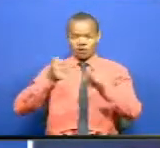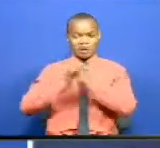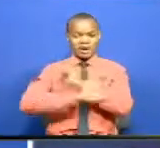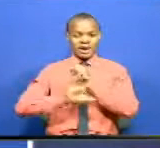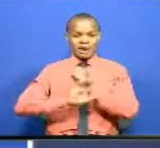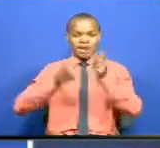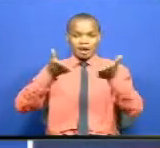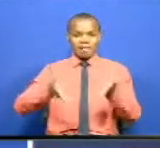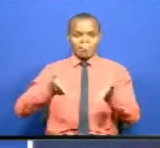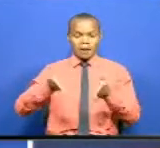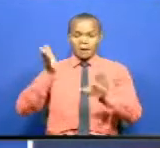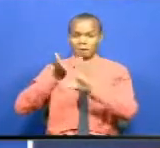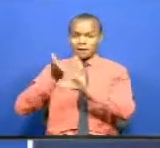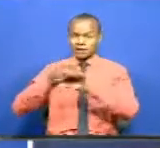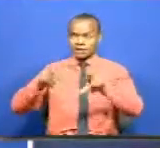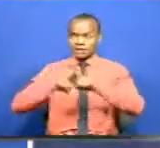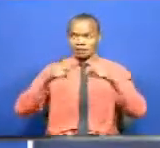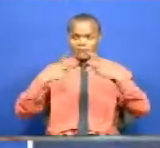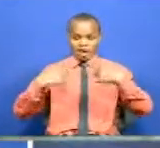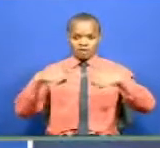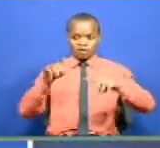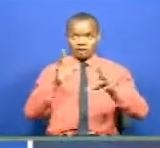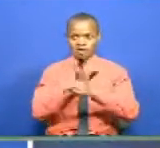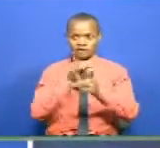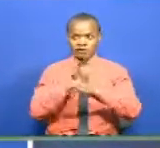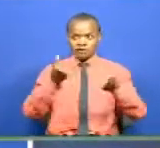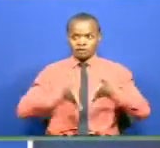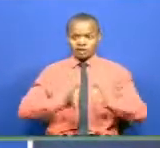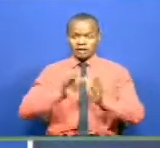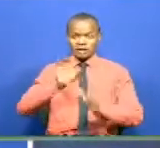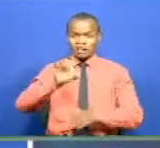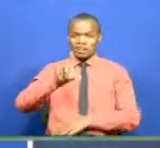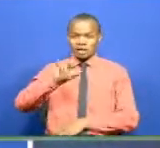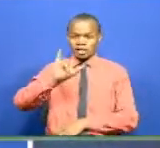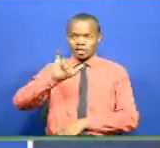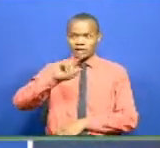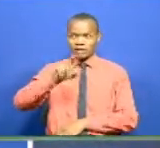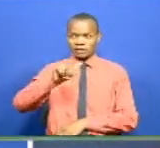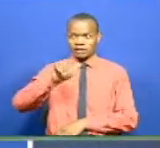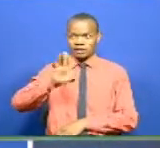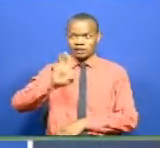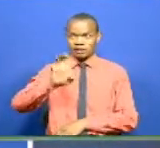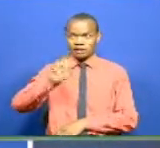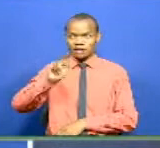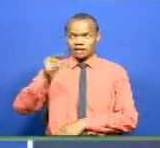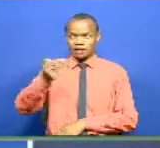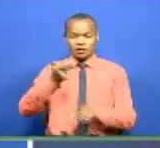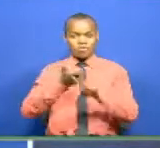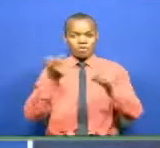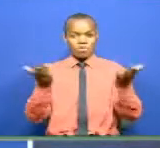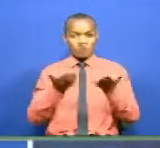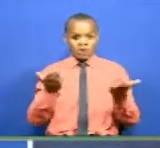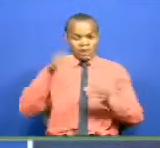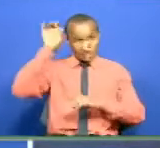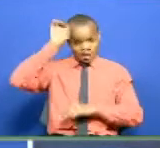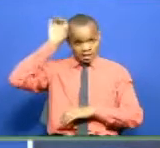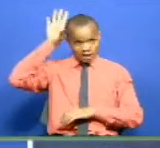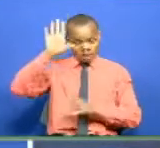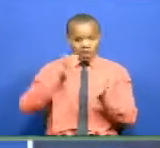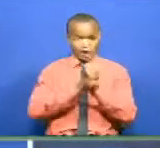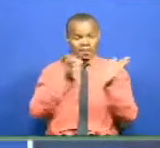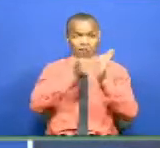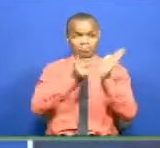huo mbalimbali wametangazwa katika maeneo mbalimbali. Elizabeth ni mkazi wa kaunti ya Kiambu na alizoa alama za